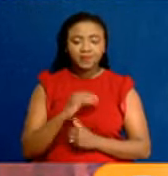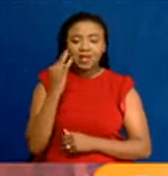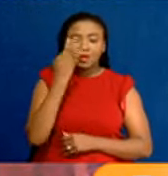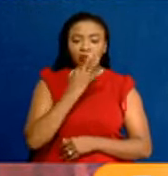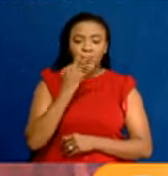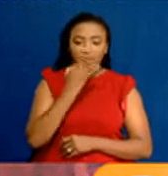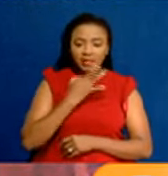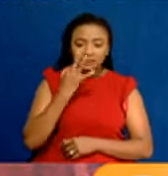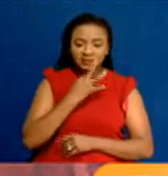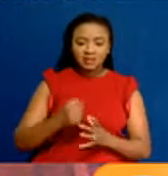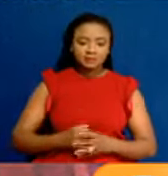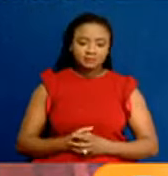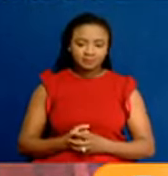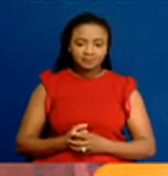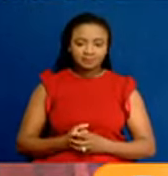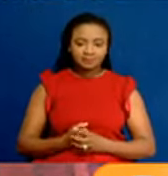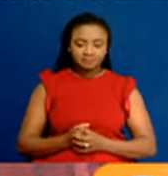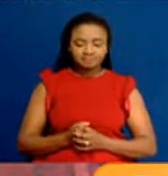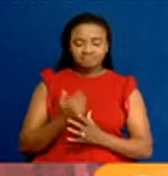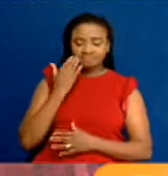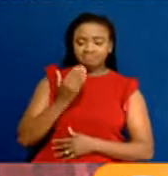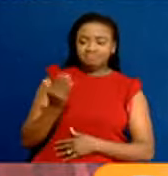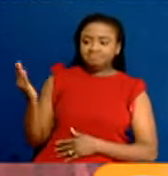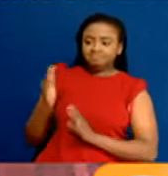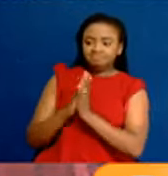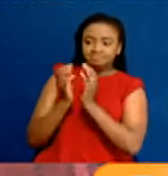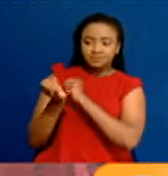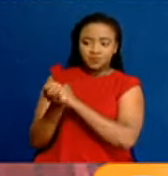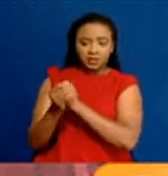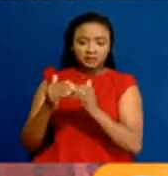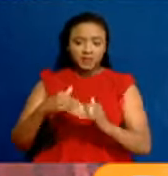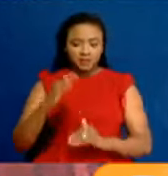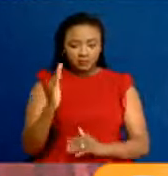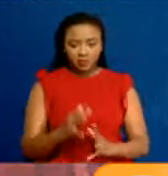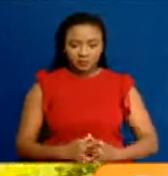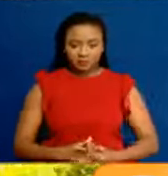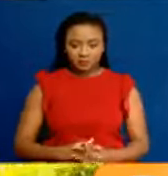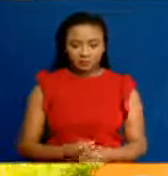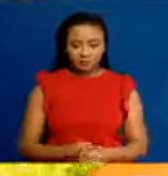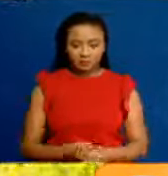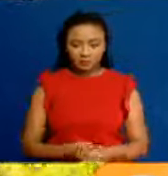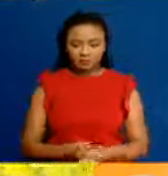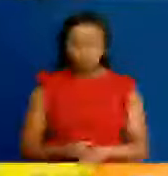mikakati ya mazungumzo hayo kisheria. Sitolale na taarifa kamili.